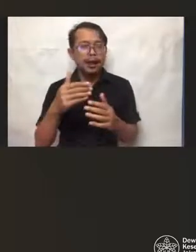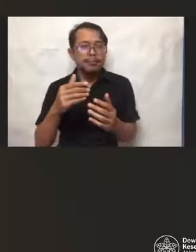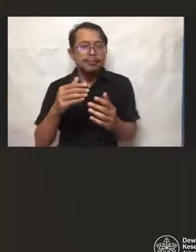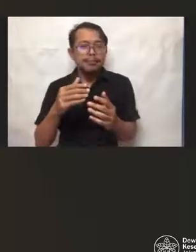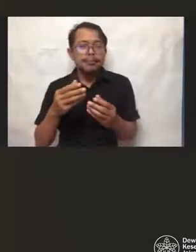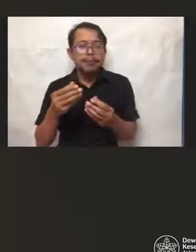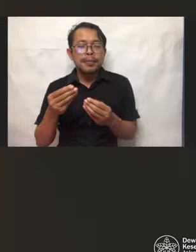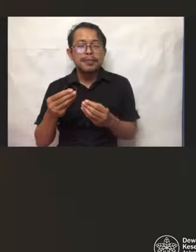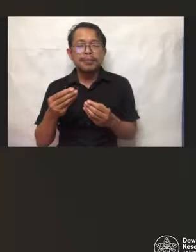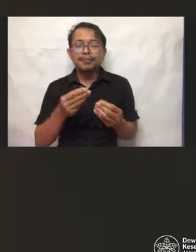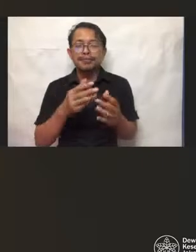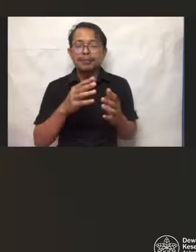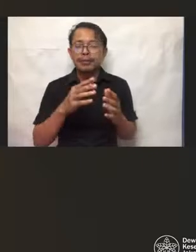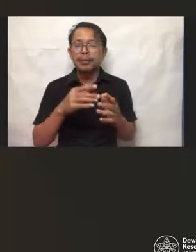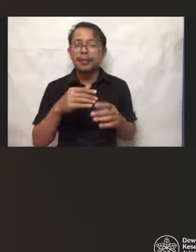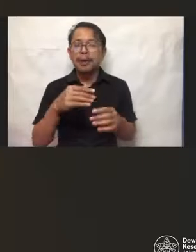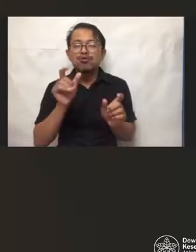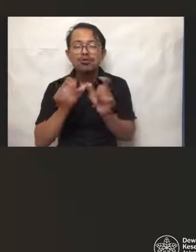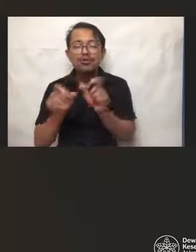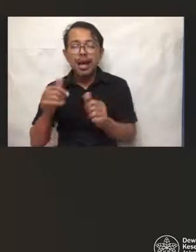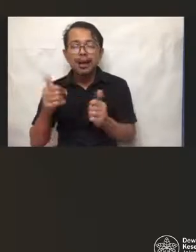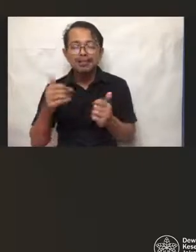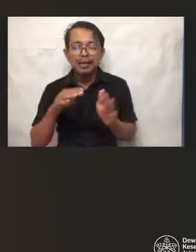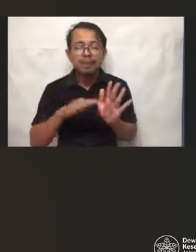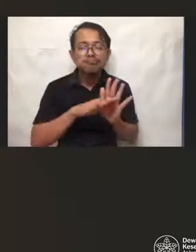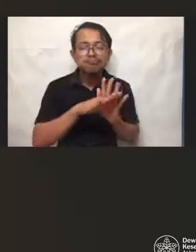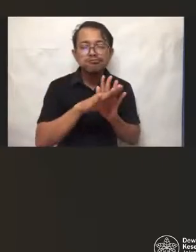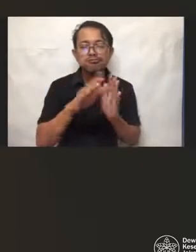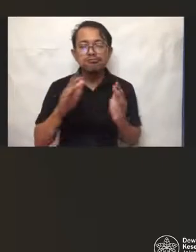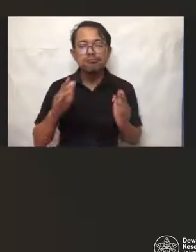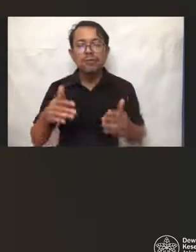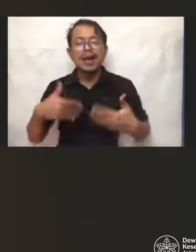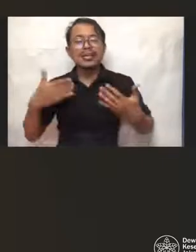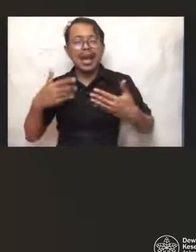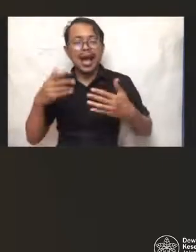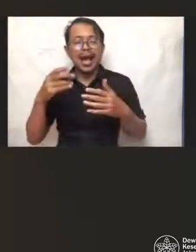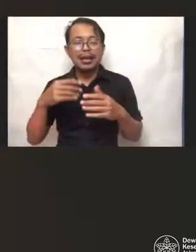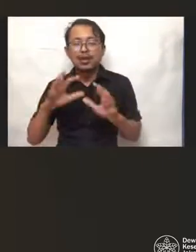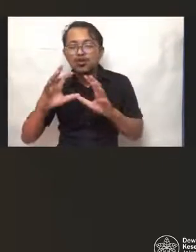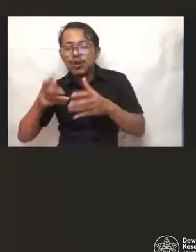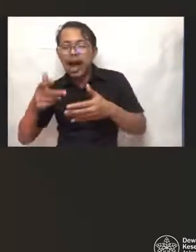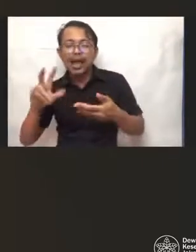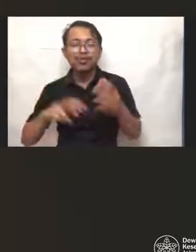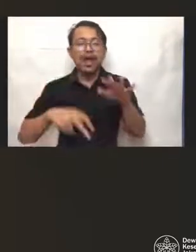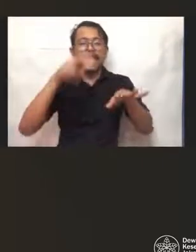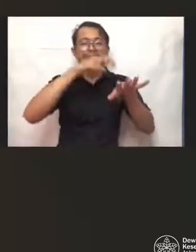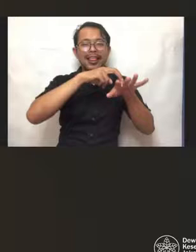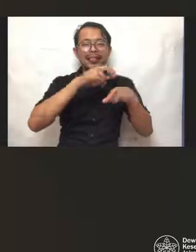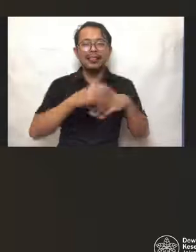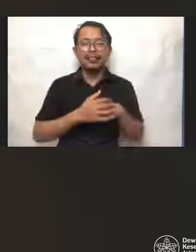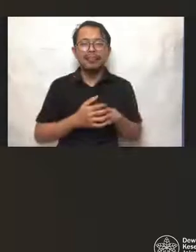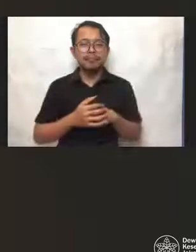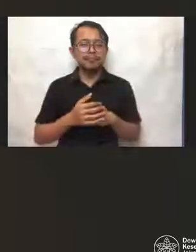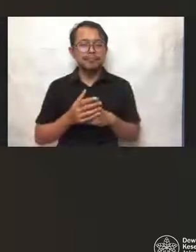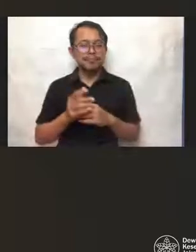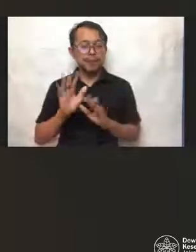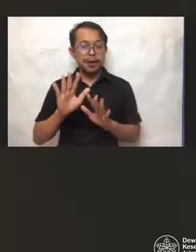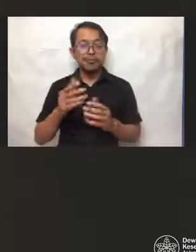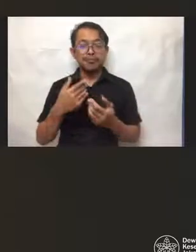kebahagiaan, baik di dunia maupun di akhirat kelak. Sebagai penutup, izinkanlah saya membacakan sebuah surah dalam